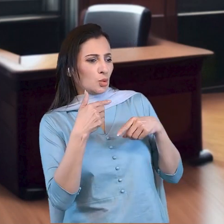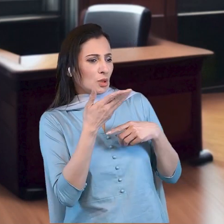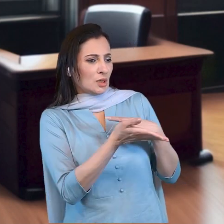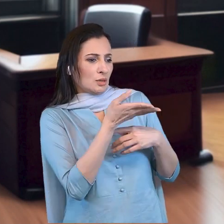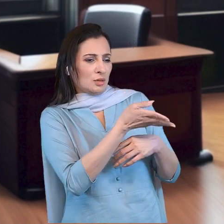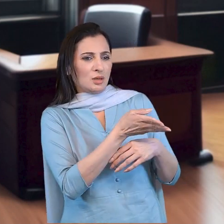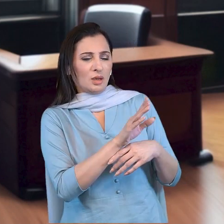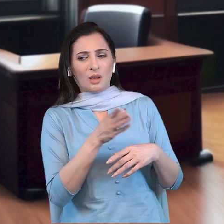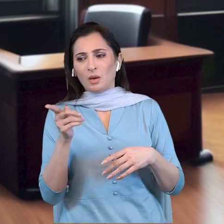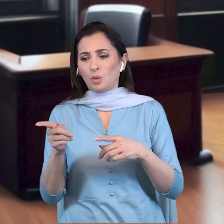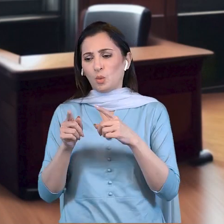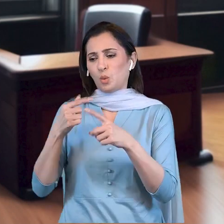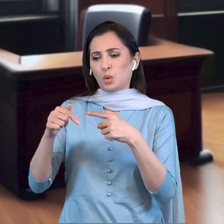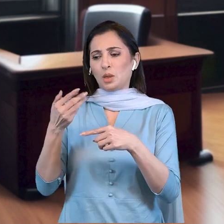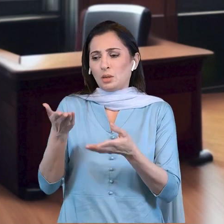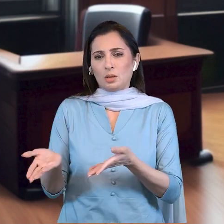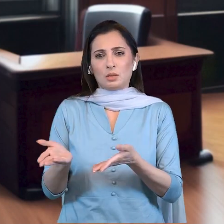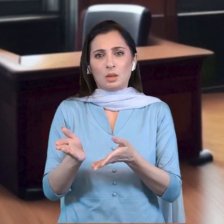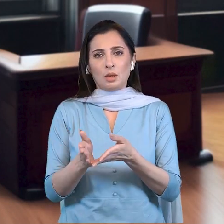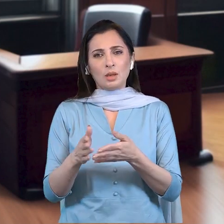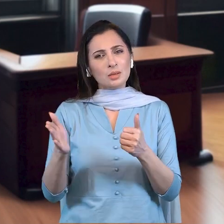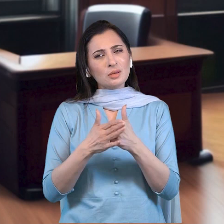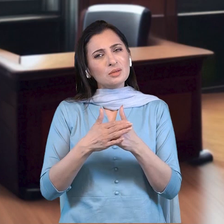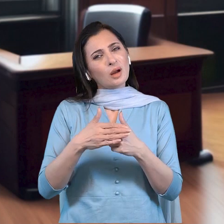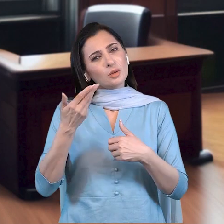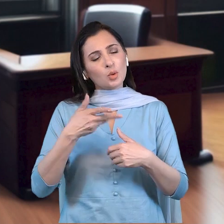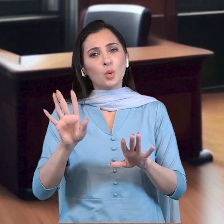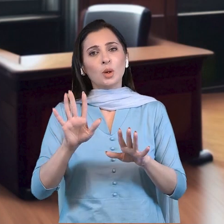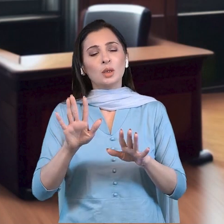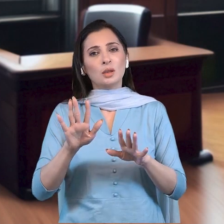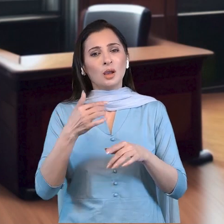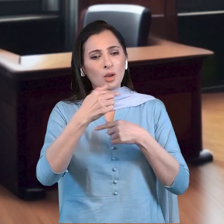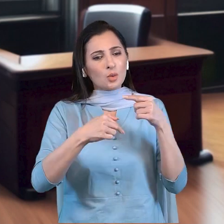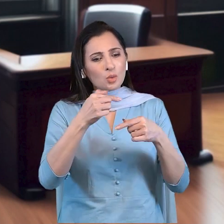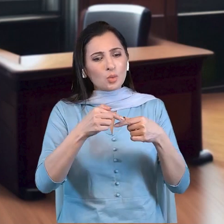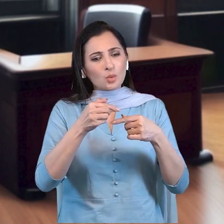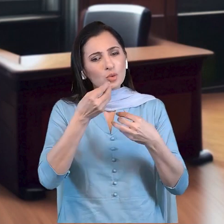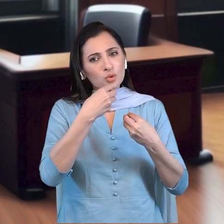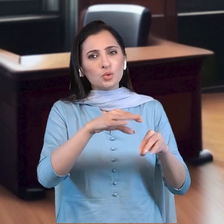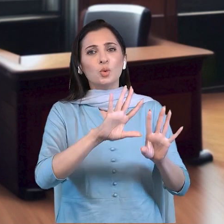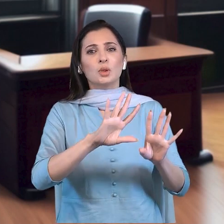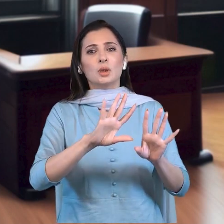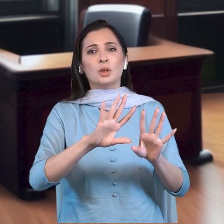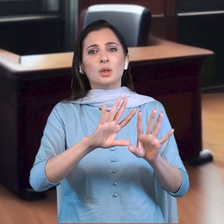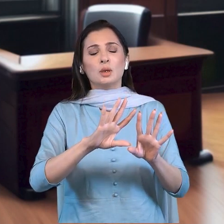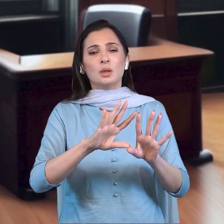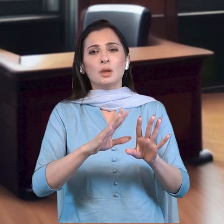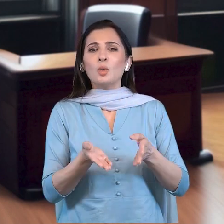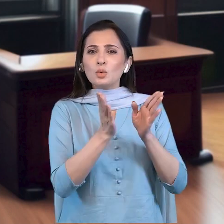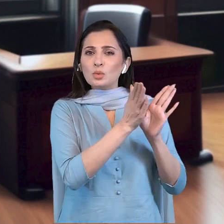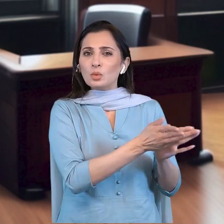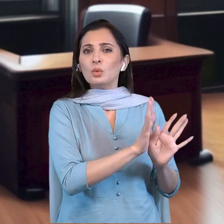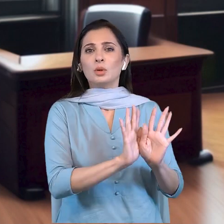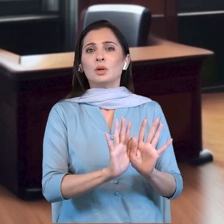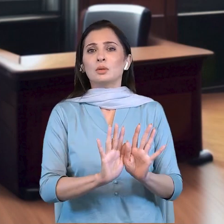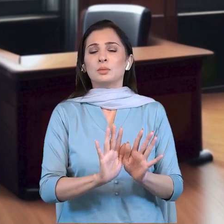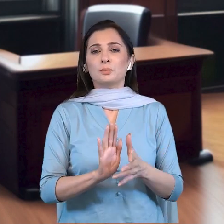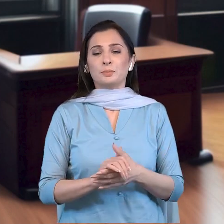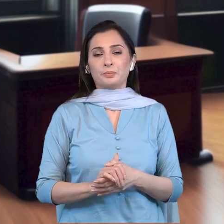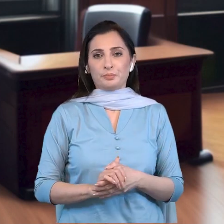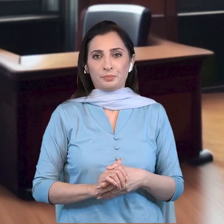کر لی ہے تو یہ ذات پات کا بھی معاملہ، اس میں انٹرفیرنس نہیں ہونی چاہیے. اور